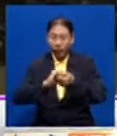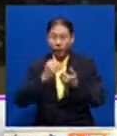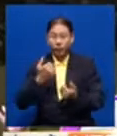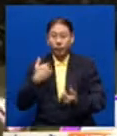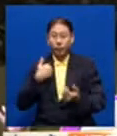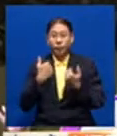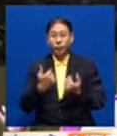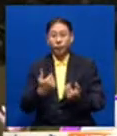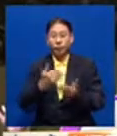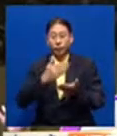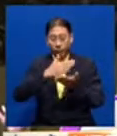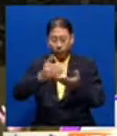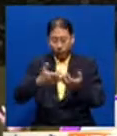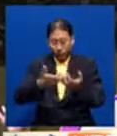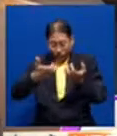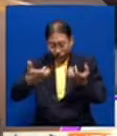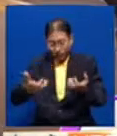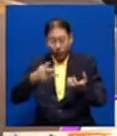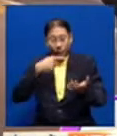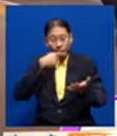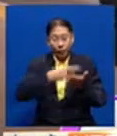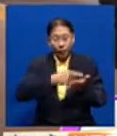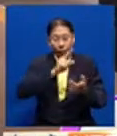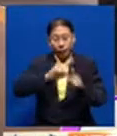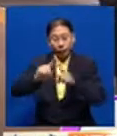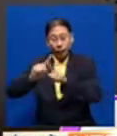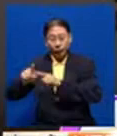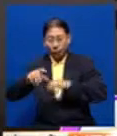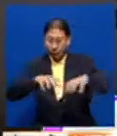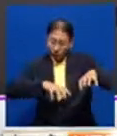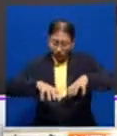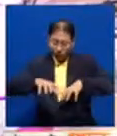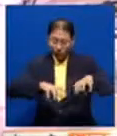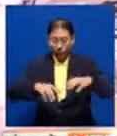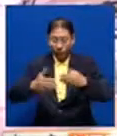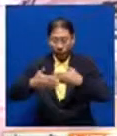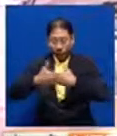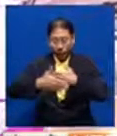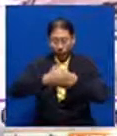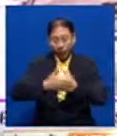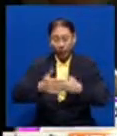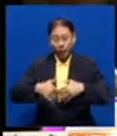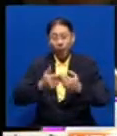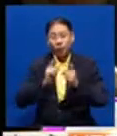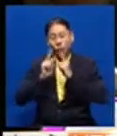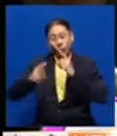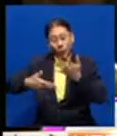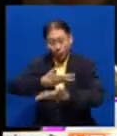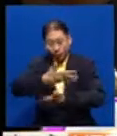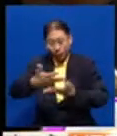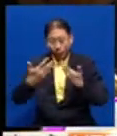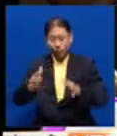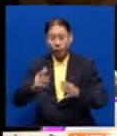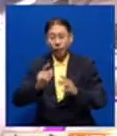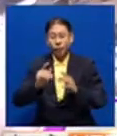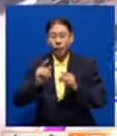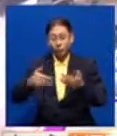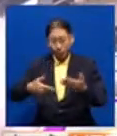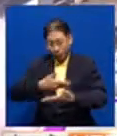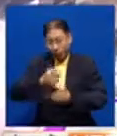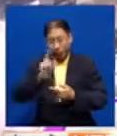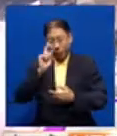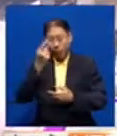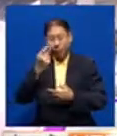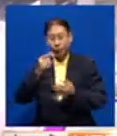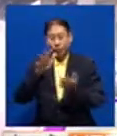อะไรกายบ้านผลบอลยอดแล้วก็ในเรื่องของการควบคุมเดินรถไฟยังไงๆคุยกันไปก่อนนะครับแล้วก็เดี๋ยวไปหารือกันอีกครั้งหนึ่งที่